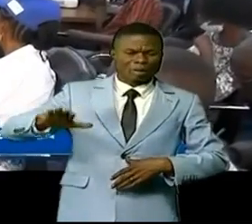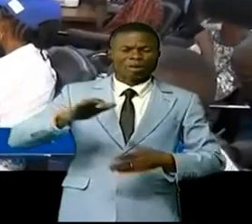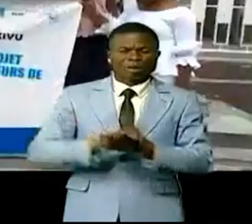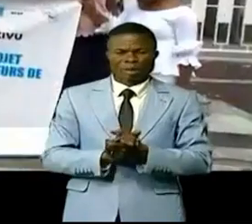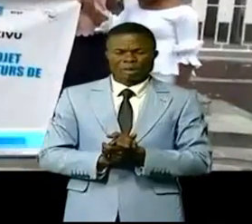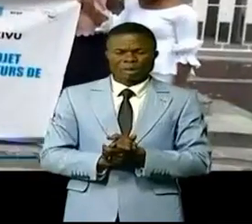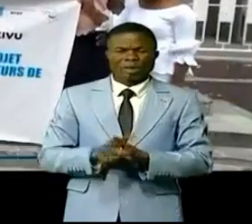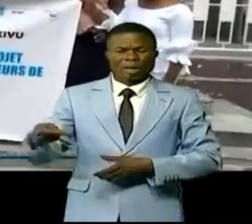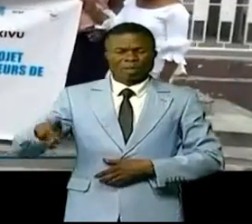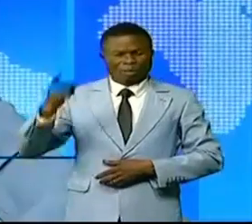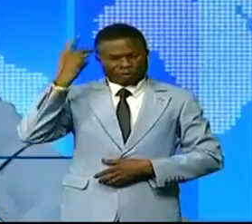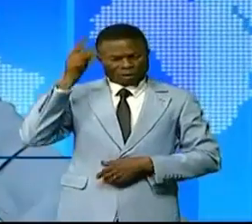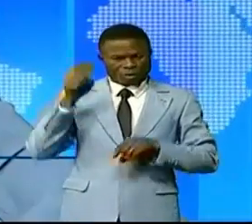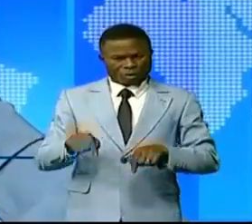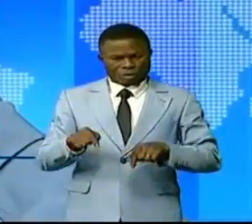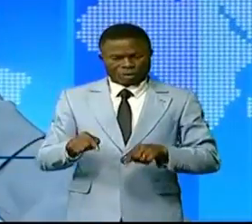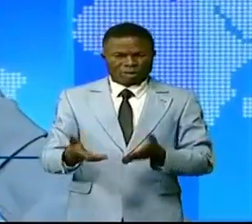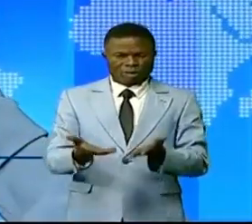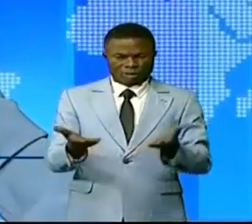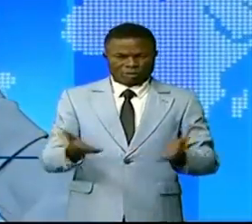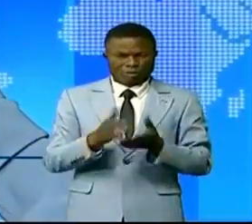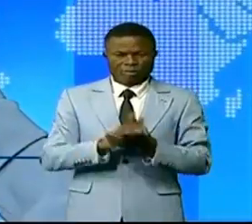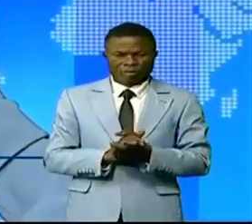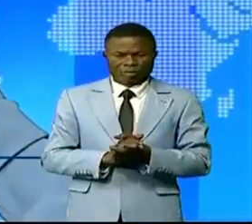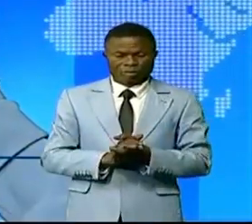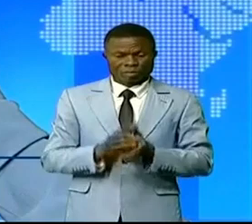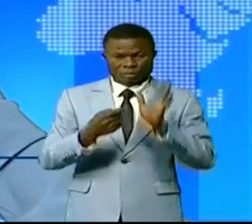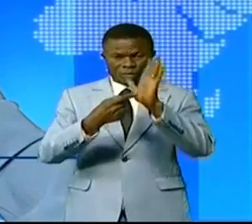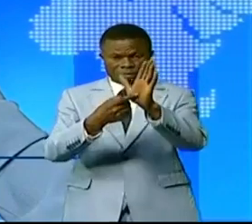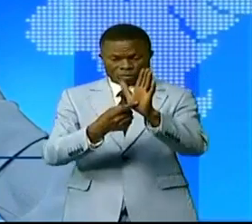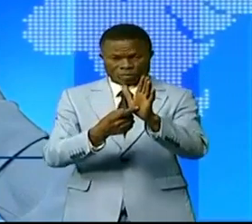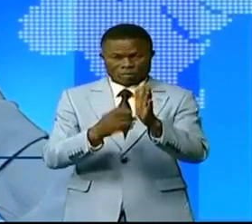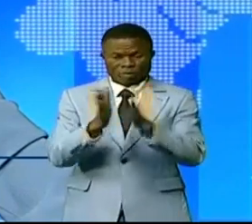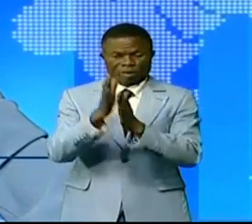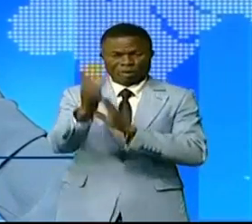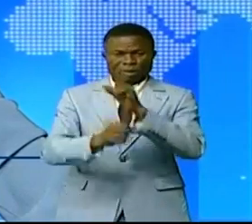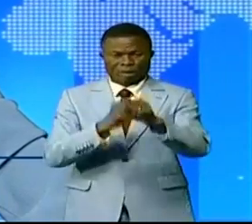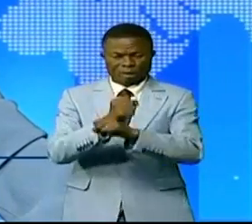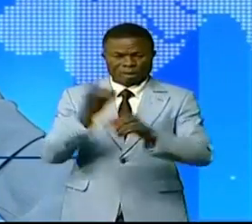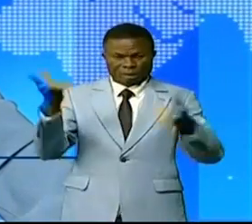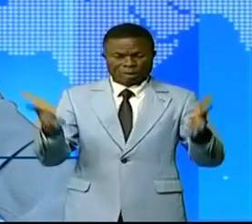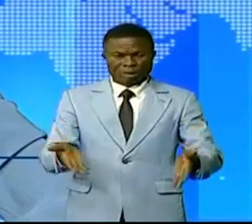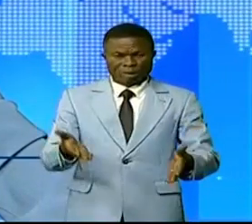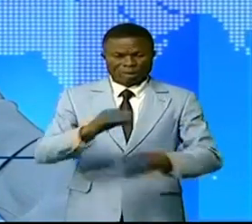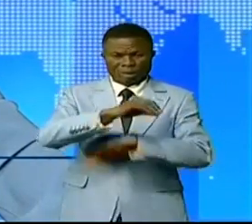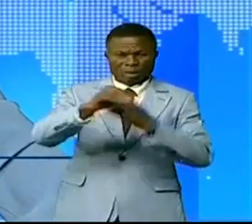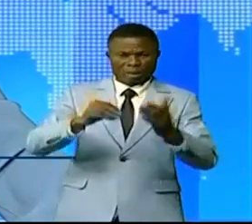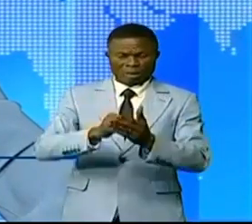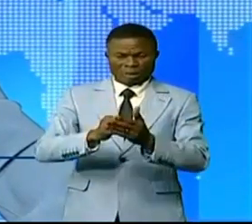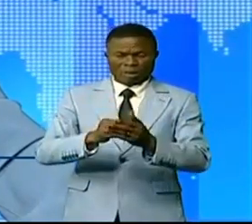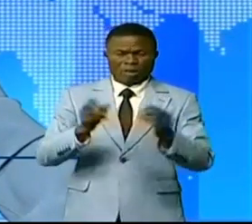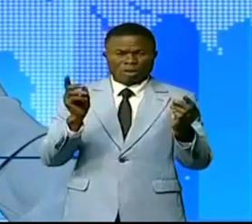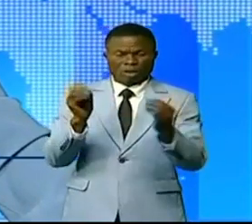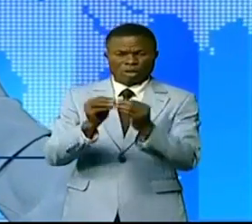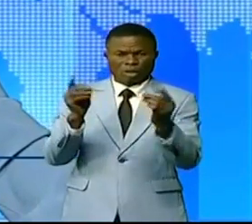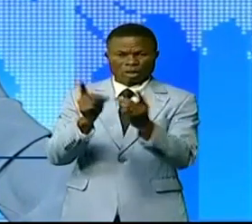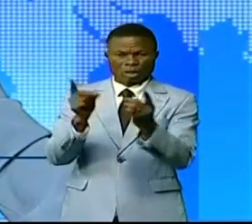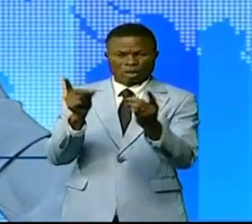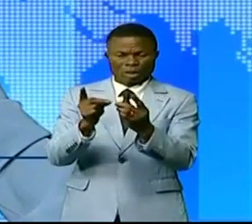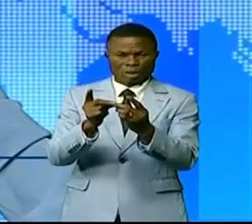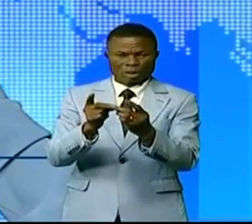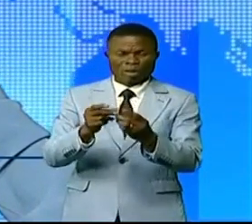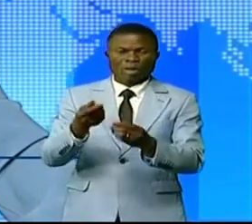d'autres provinces de la RDC. Pour marquer ses 10 ans d'existence, le Centre de consultation et de